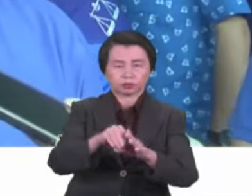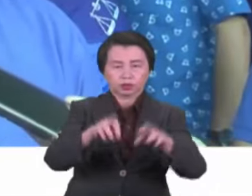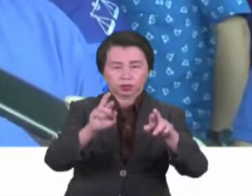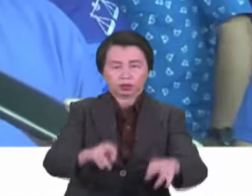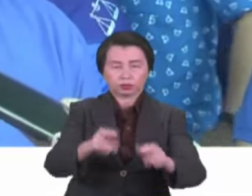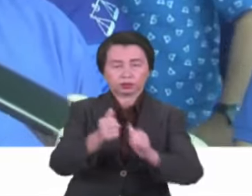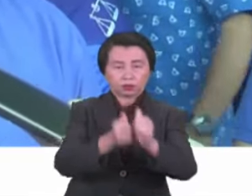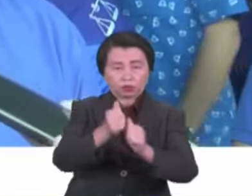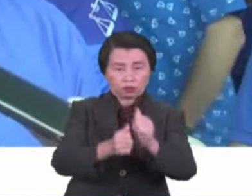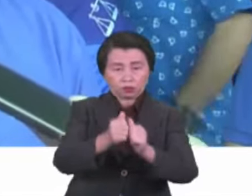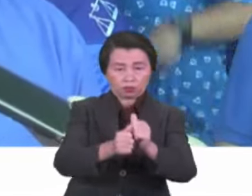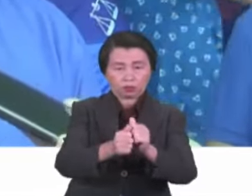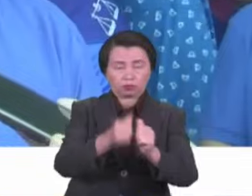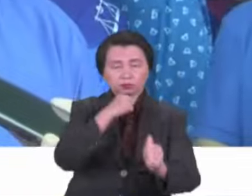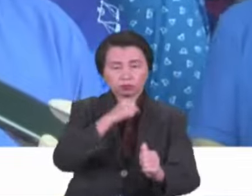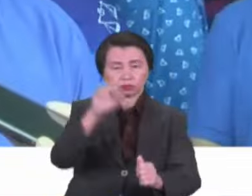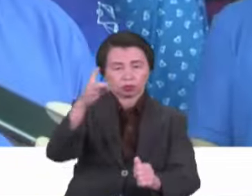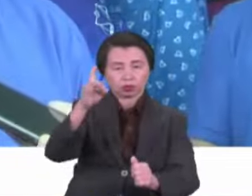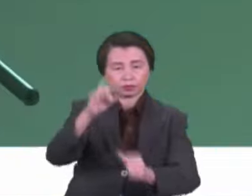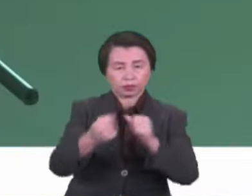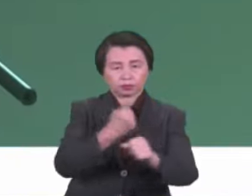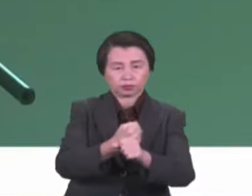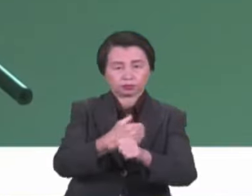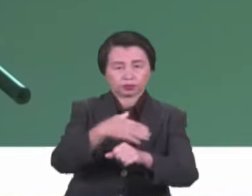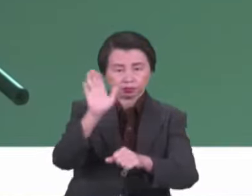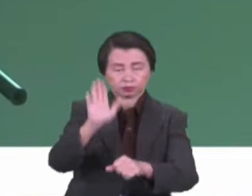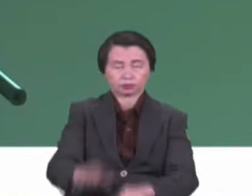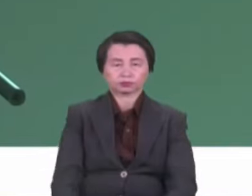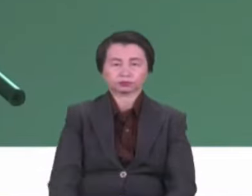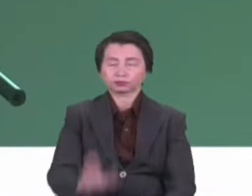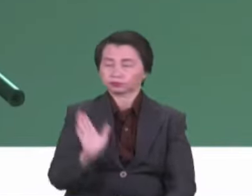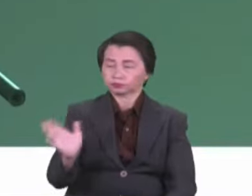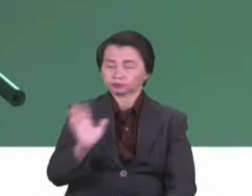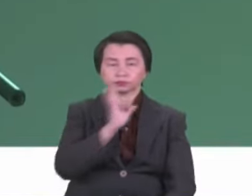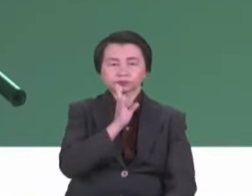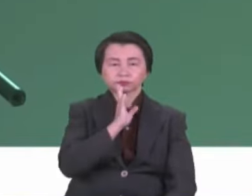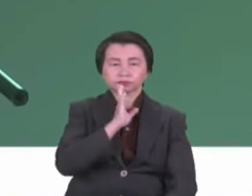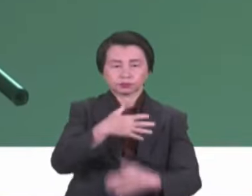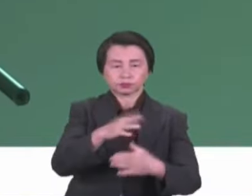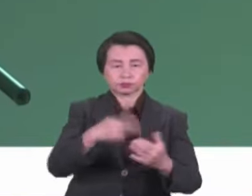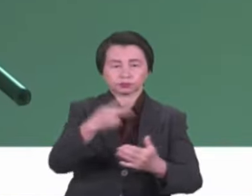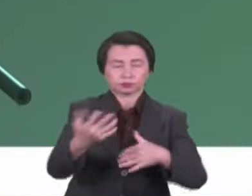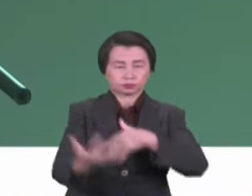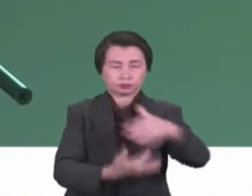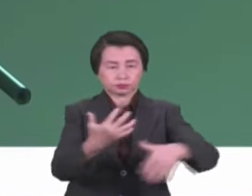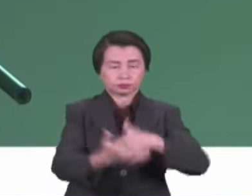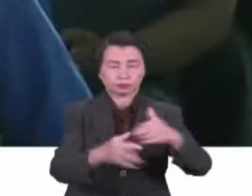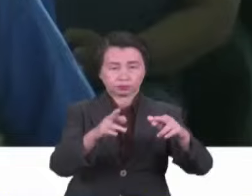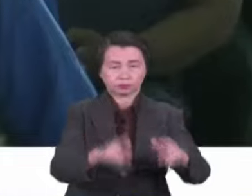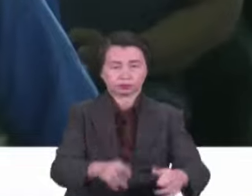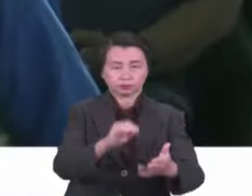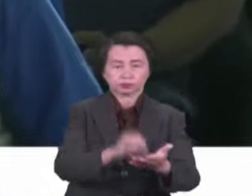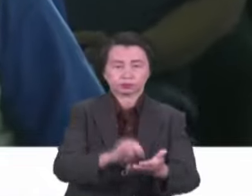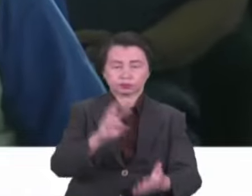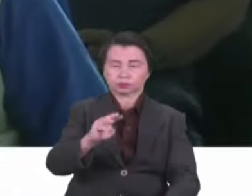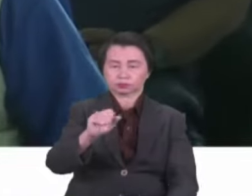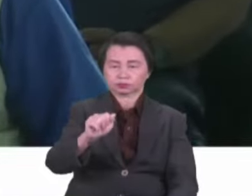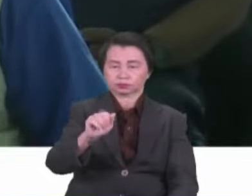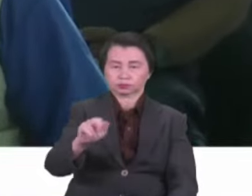pengundi automatik umur 18 tahun ke atas. Beliau berkata demikian selepas program Ramah Mesra bersama penduduk Mukim Cenur